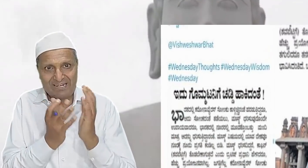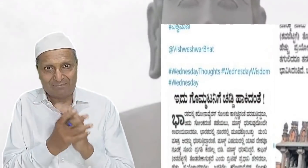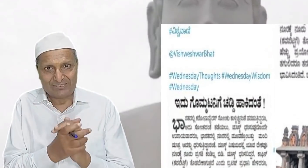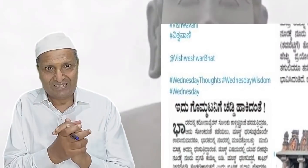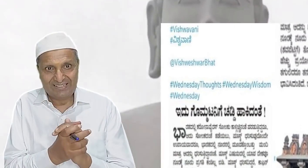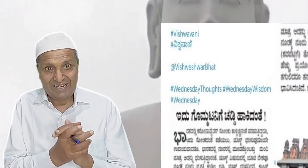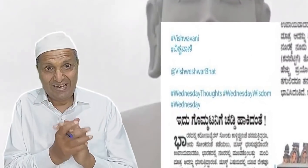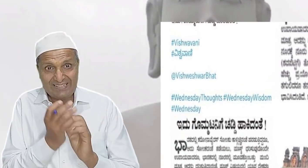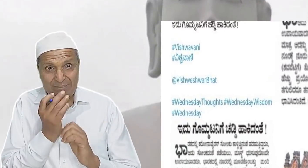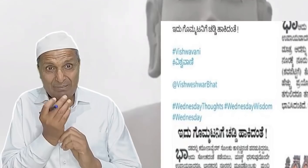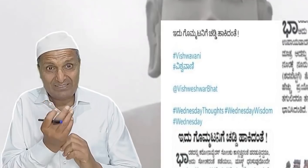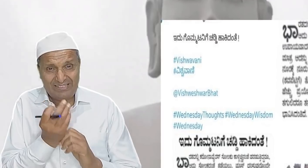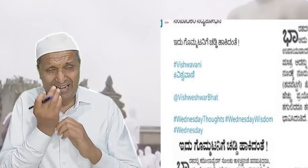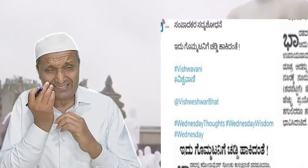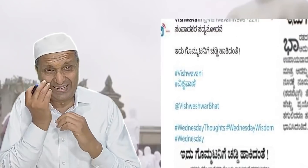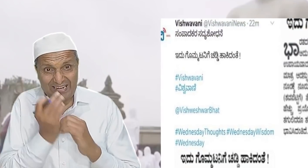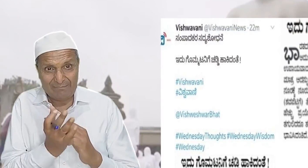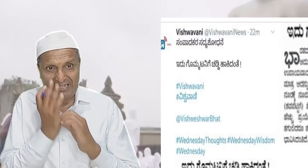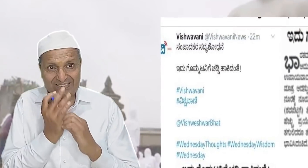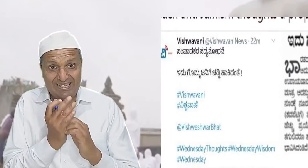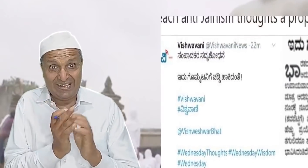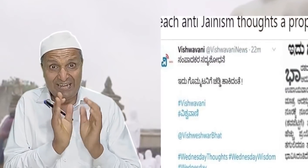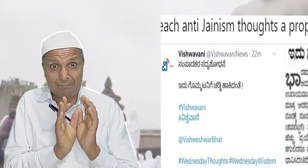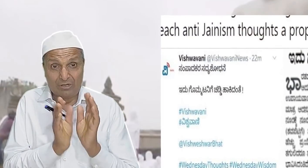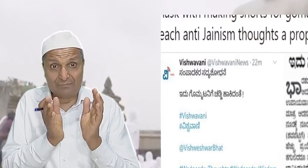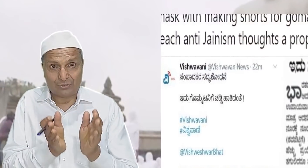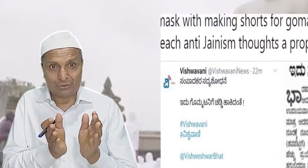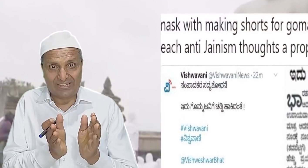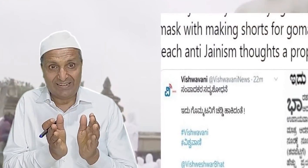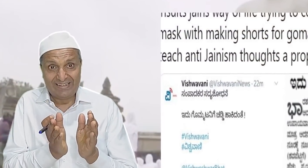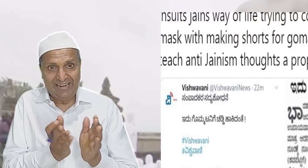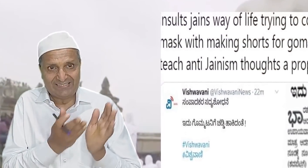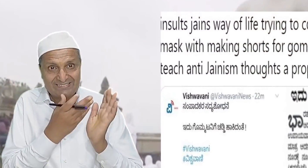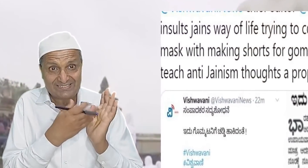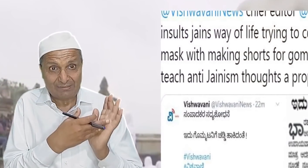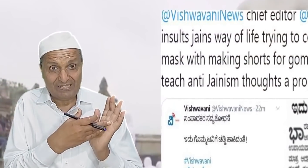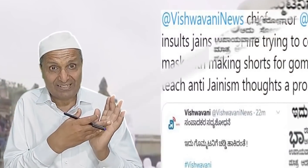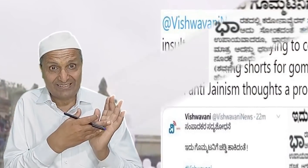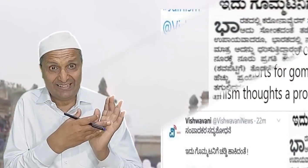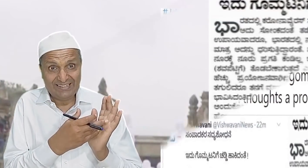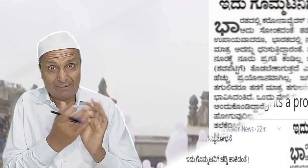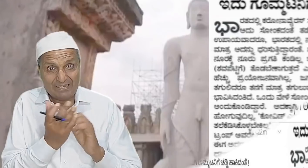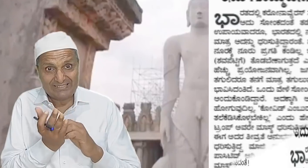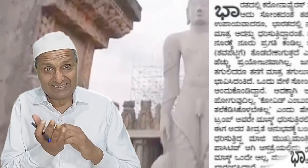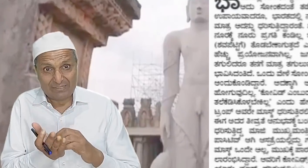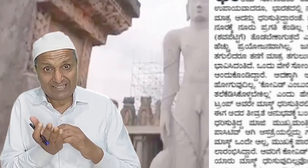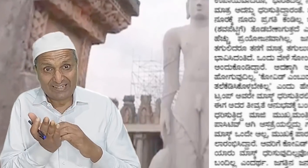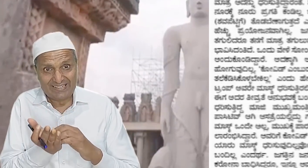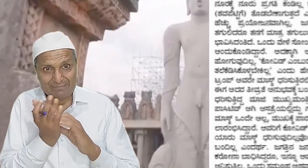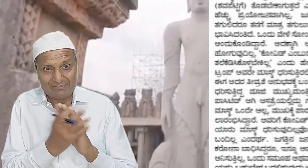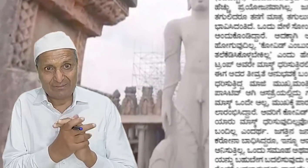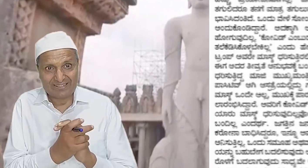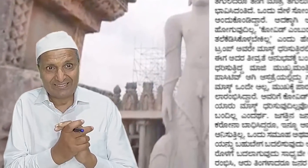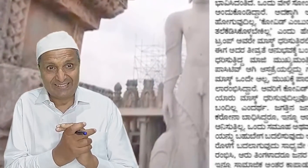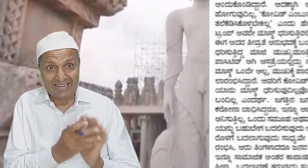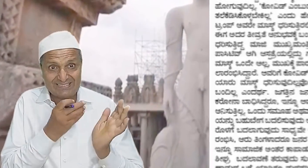मास्क पहनाना मुश्किल है। ऐसी भद्दड़ी कहां से कहां मेल करते हैं, हमें तो अफसोस होता है। ऐसी संसद में मेल करती है कि हमारे जैन समाज के खाने